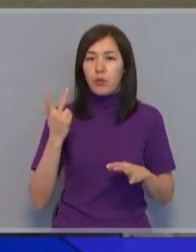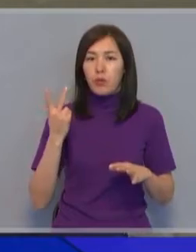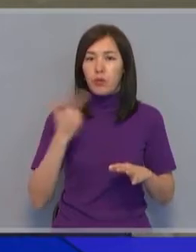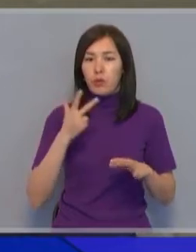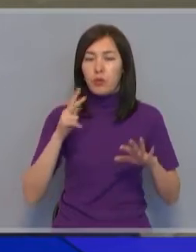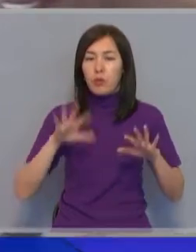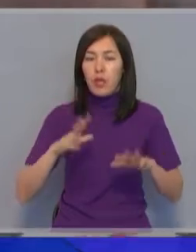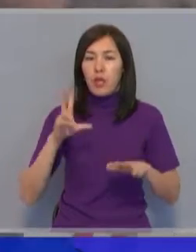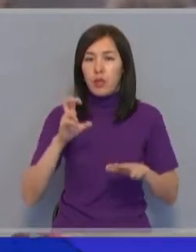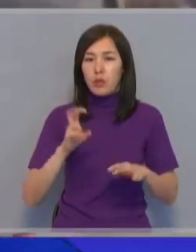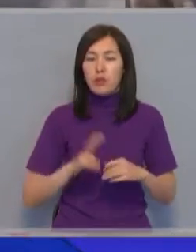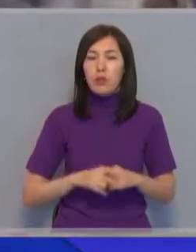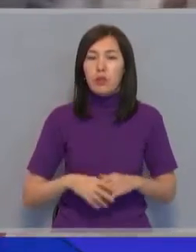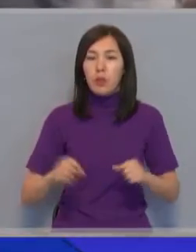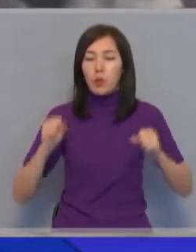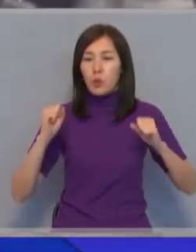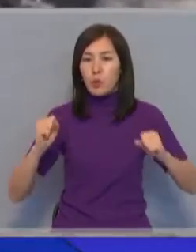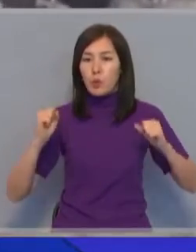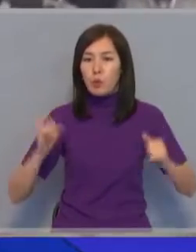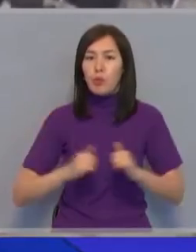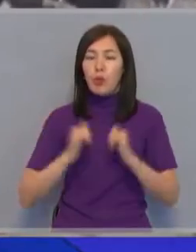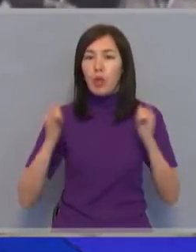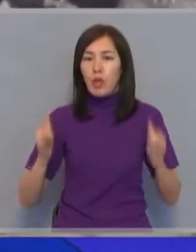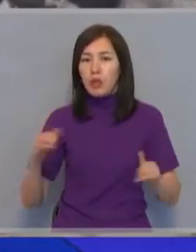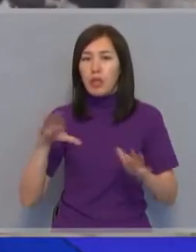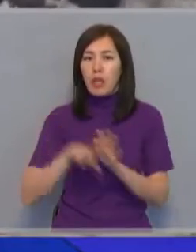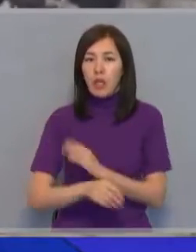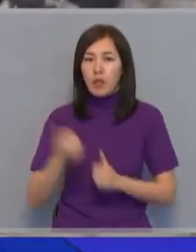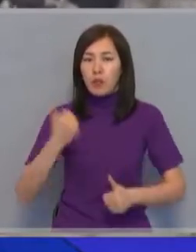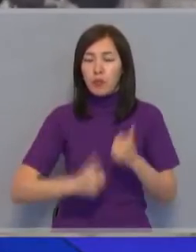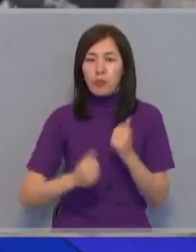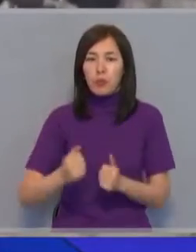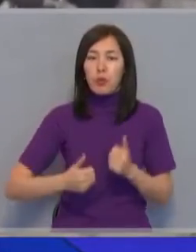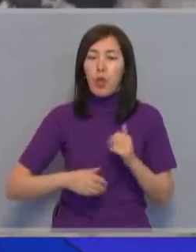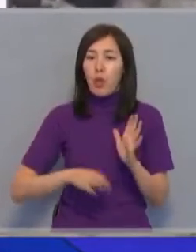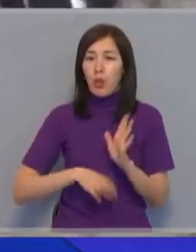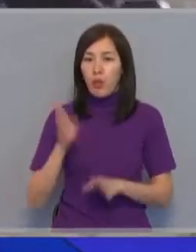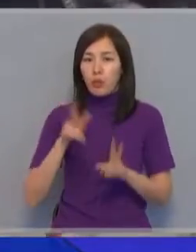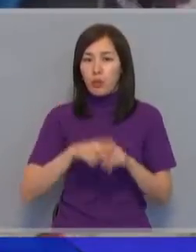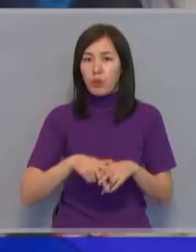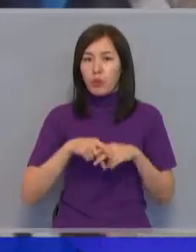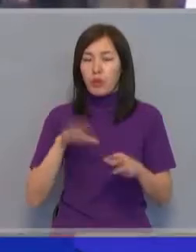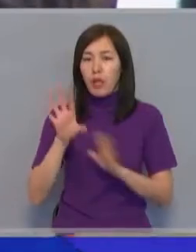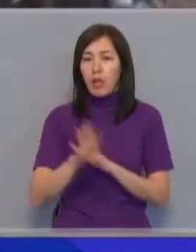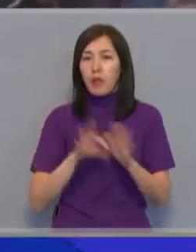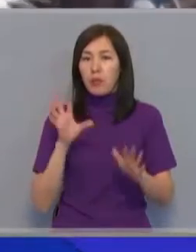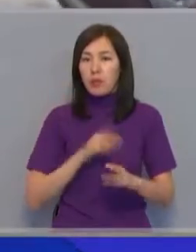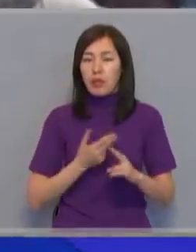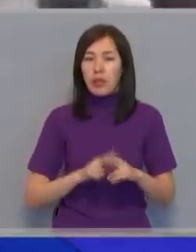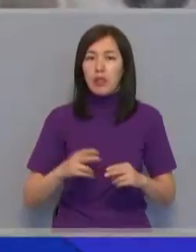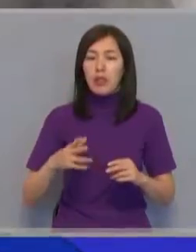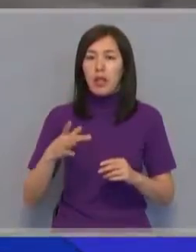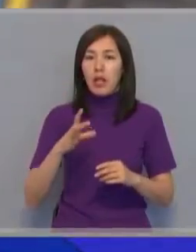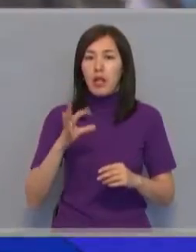орынға 200. Талай спортшылардың күш жігерін сарапқа салған жарыста текті әрі үздік сәйгүліктер де анықталды. Бұл